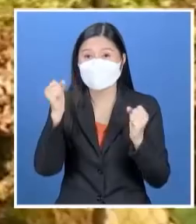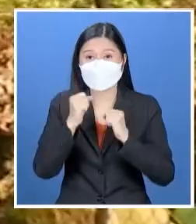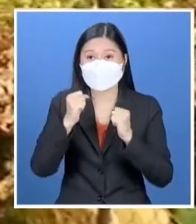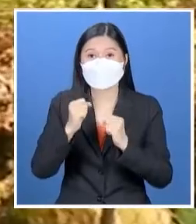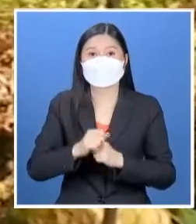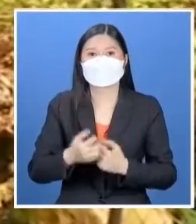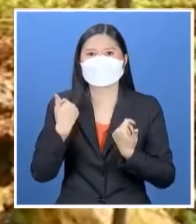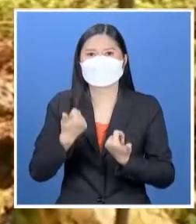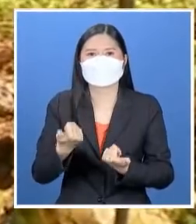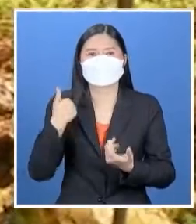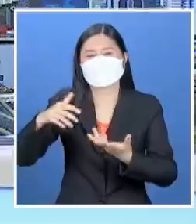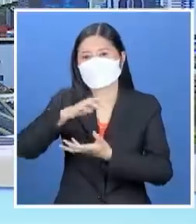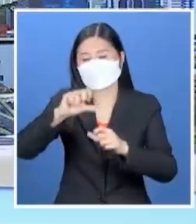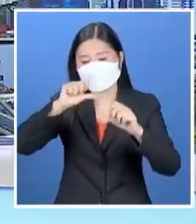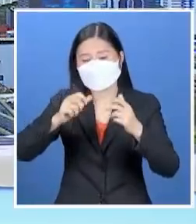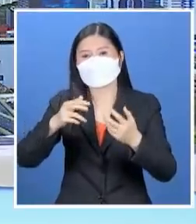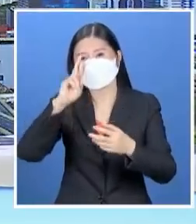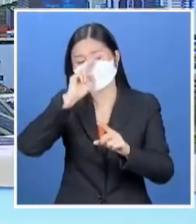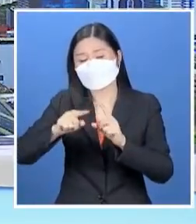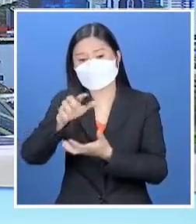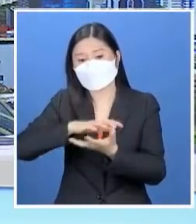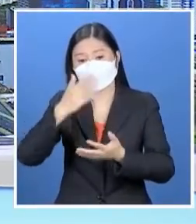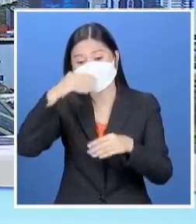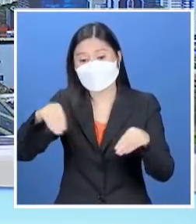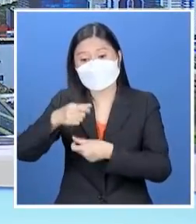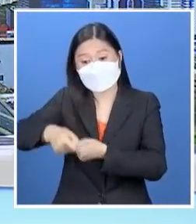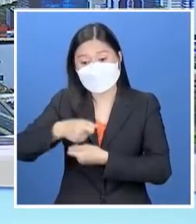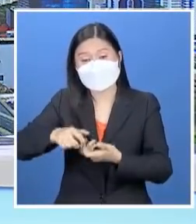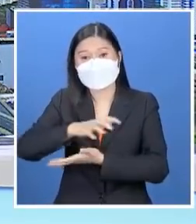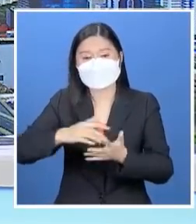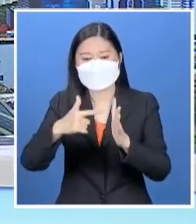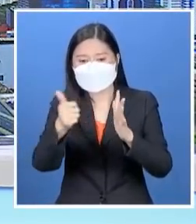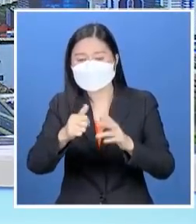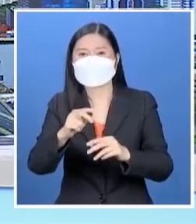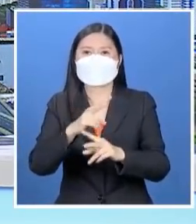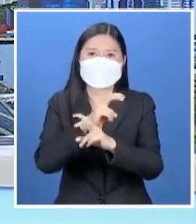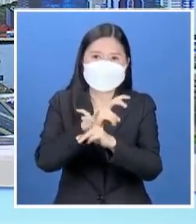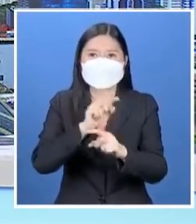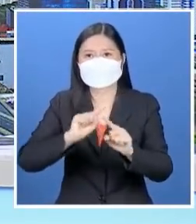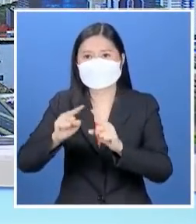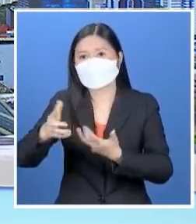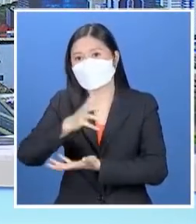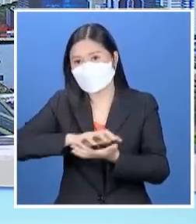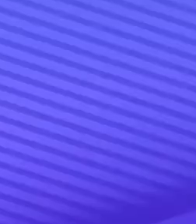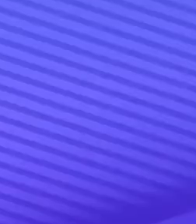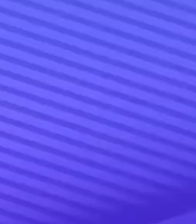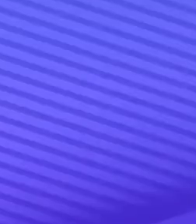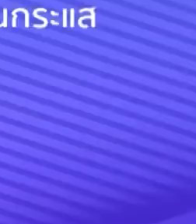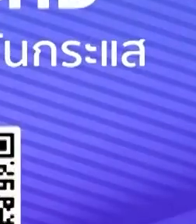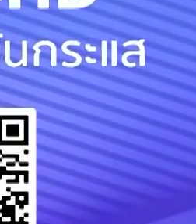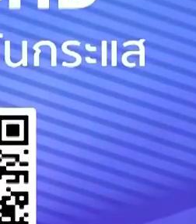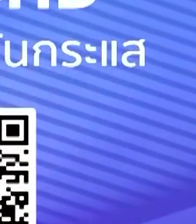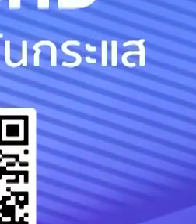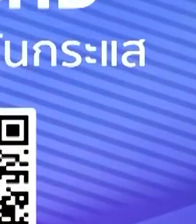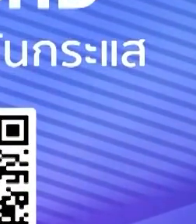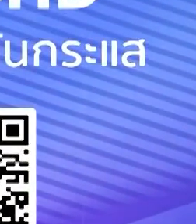จะมีโลหะหนักเจือปนเพราะว่าอยู่ใกล้กับพื้นที่ทำเกษตรบางทีอาจจะมียาฆ่าแมลงยาฆ่าหญ้าเจือปนเข้ามา ดู